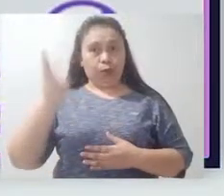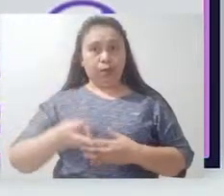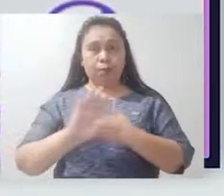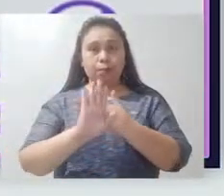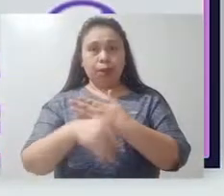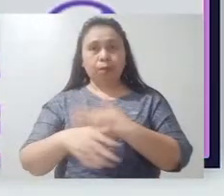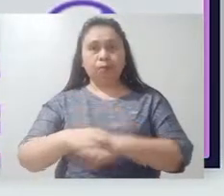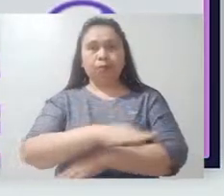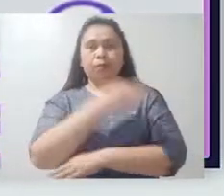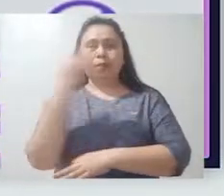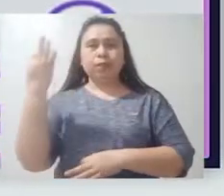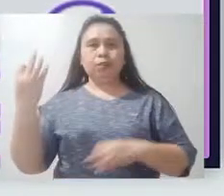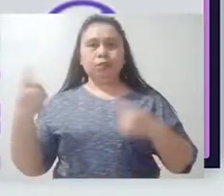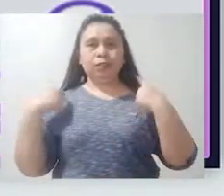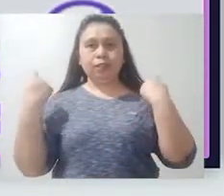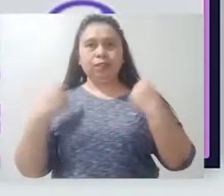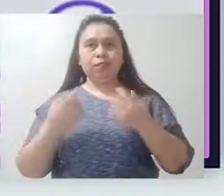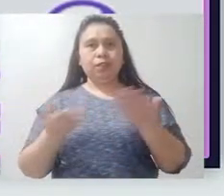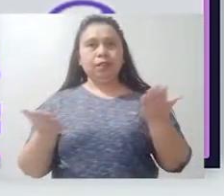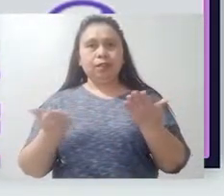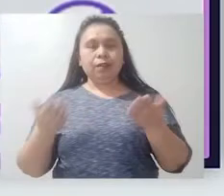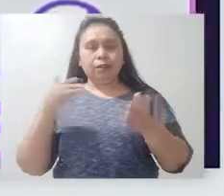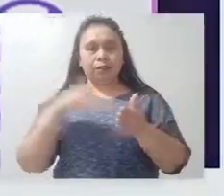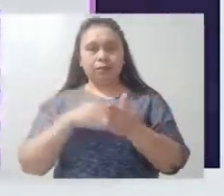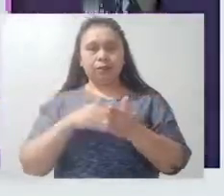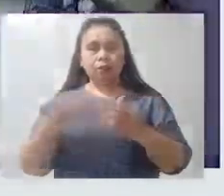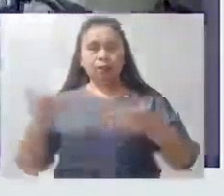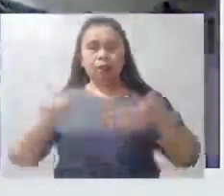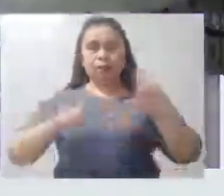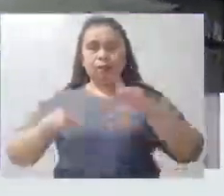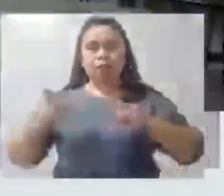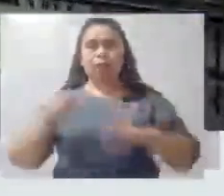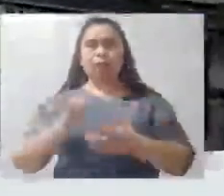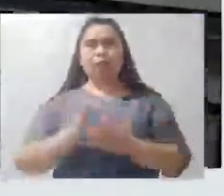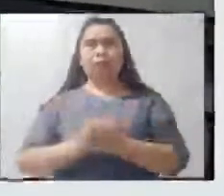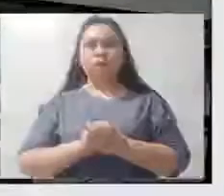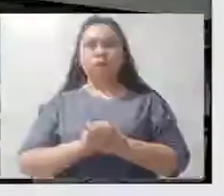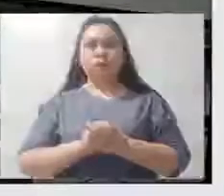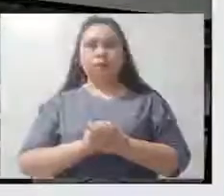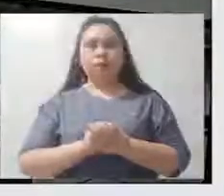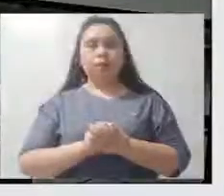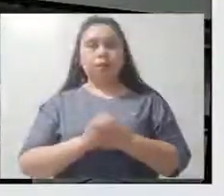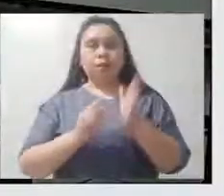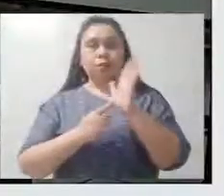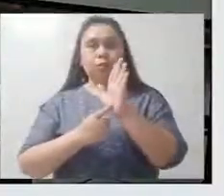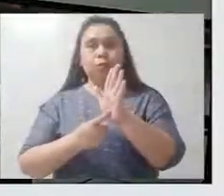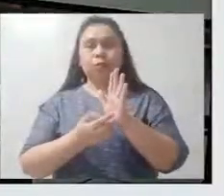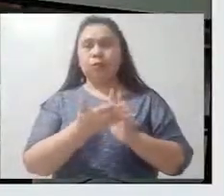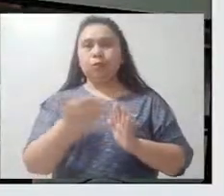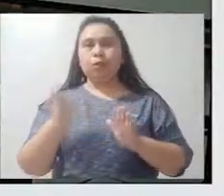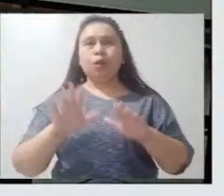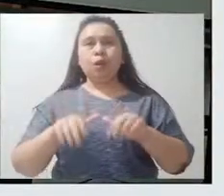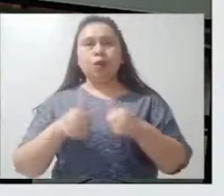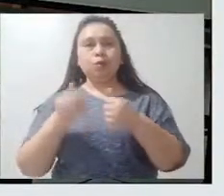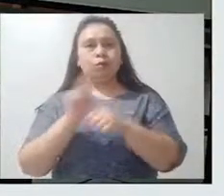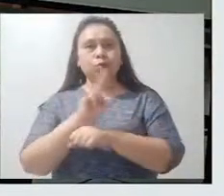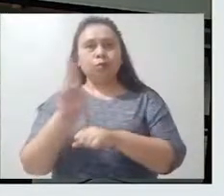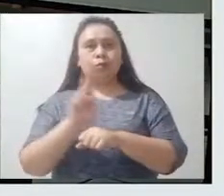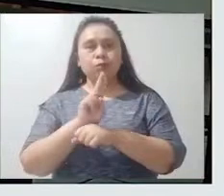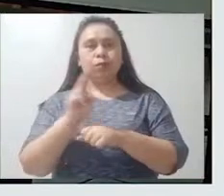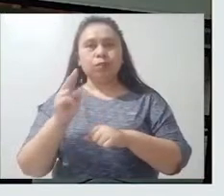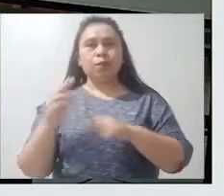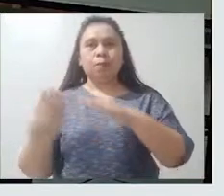Welcome back, Fernandino Teens. We're here again in the laboratory, and I will show you how to use the